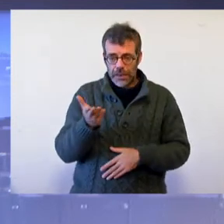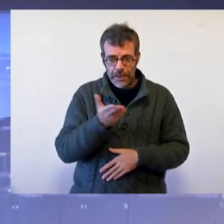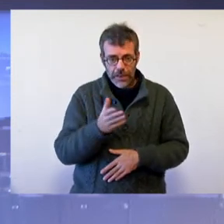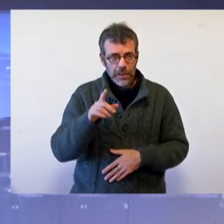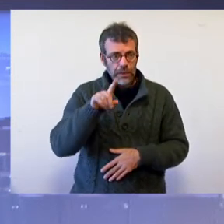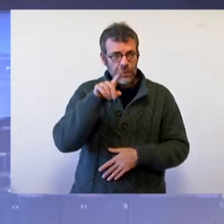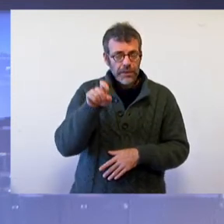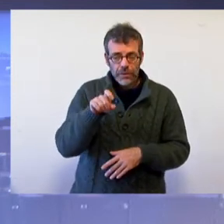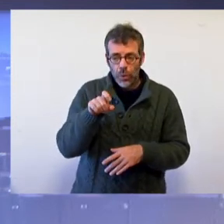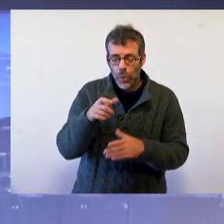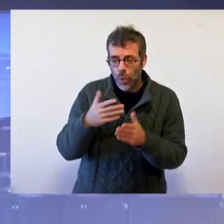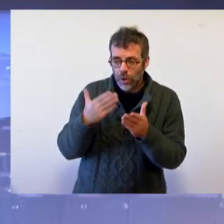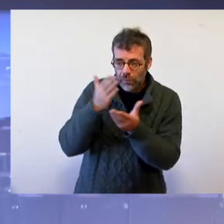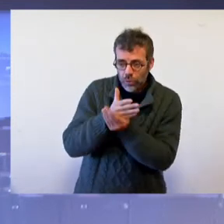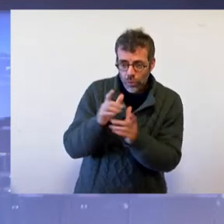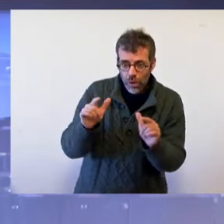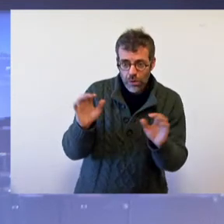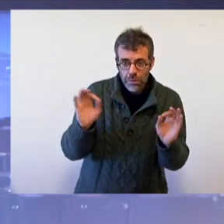Dire un mot?